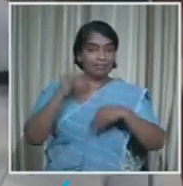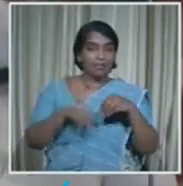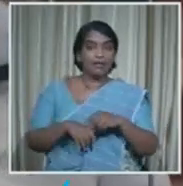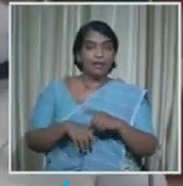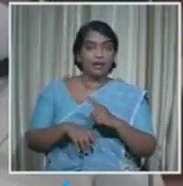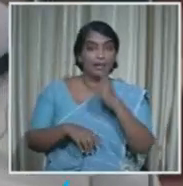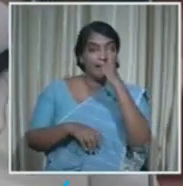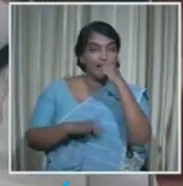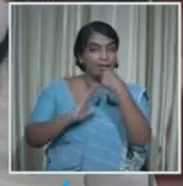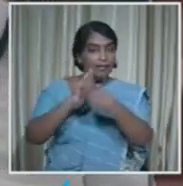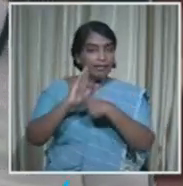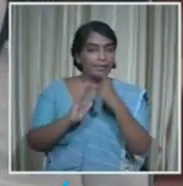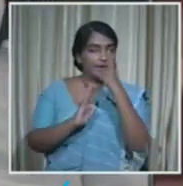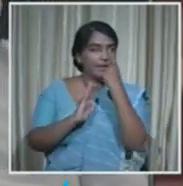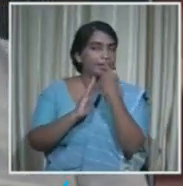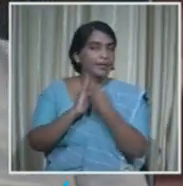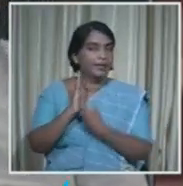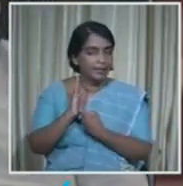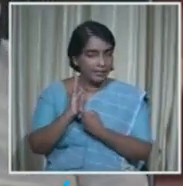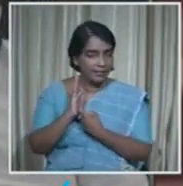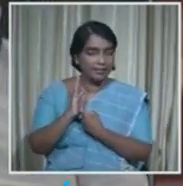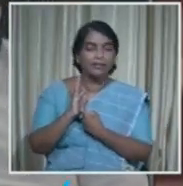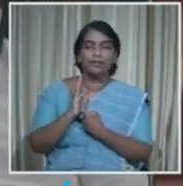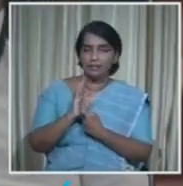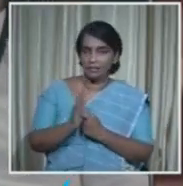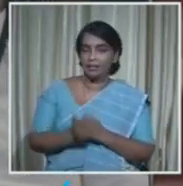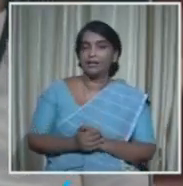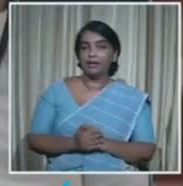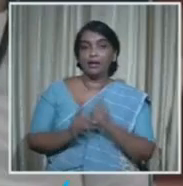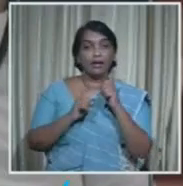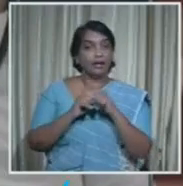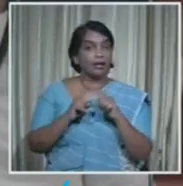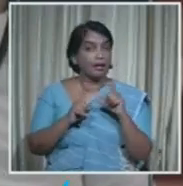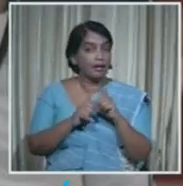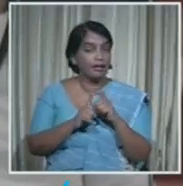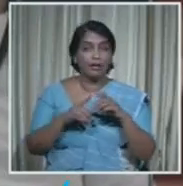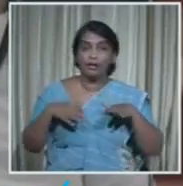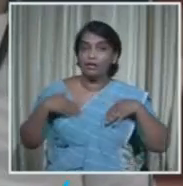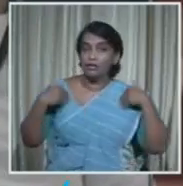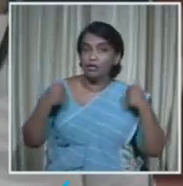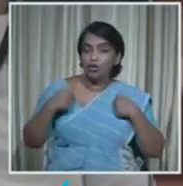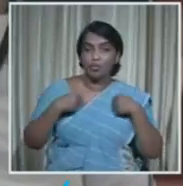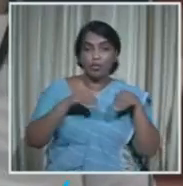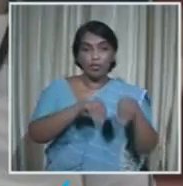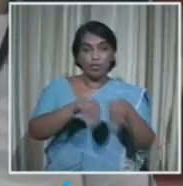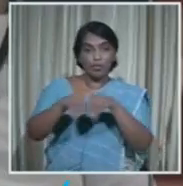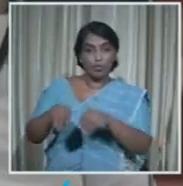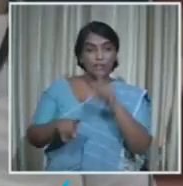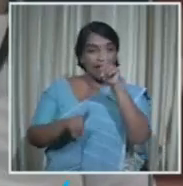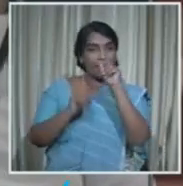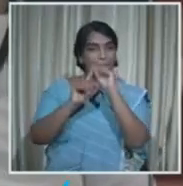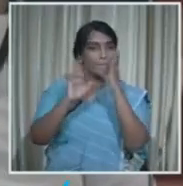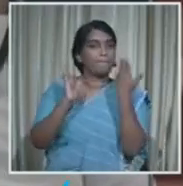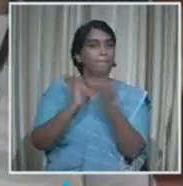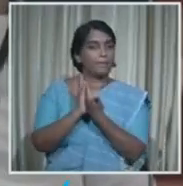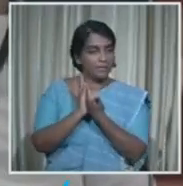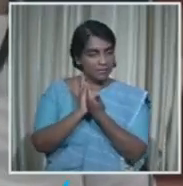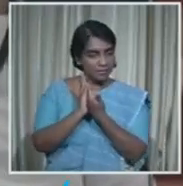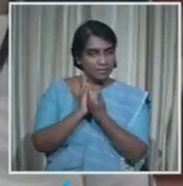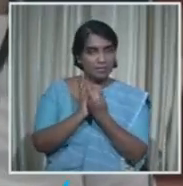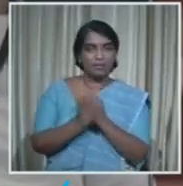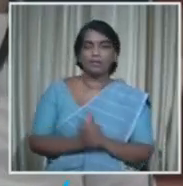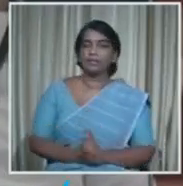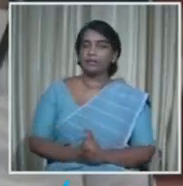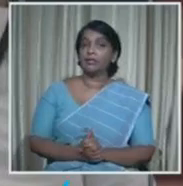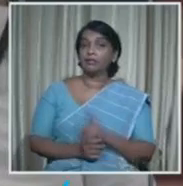එක නීතියක් අධ්‍යාපනයේට සෞඛ්‍යයට කෘෂිකර්මාන්තයට එක ප්‍රතිපත්තියක්